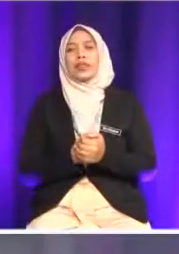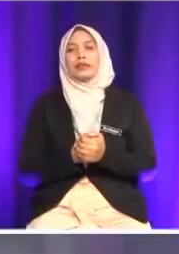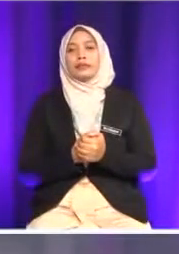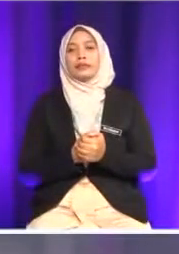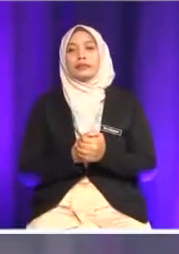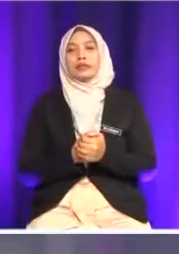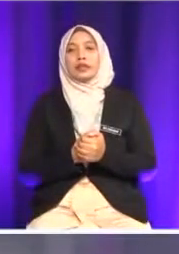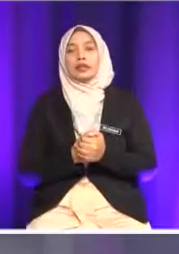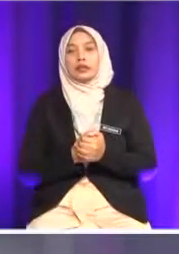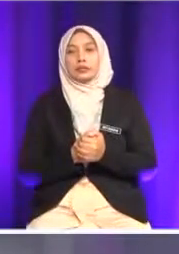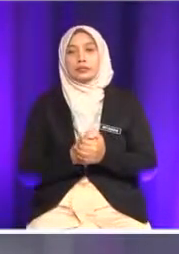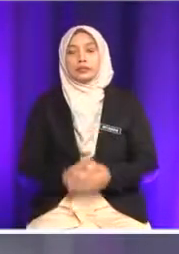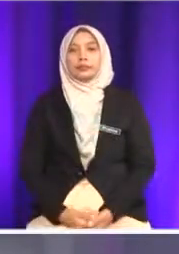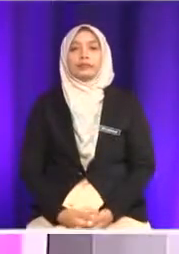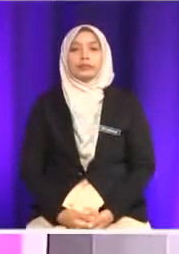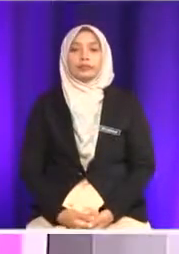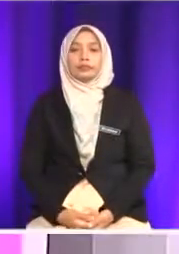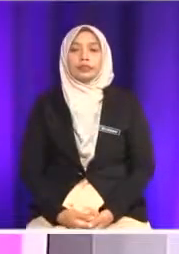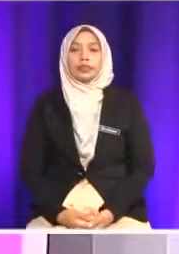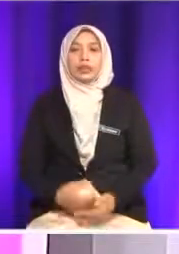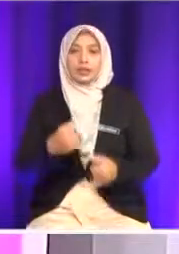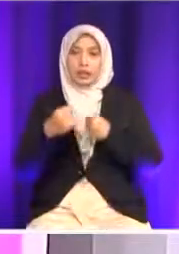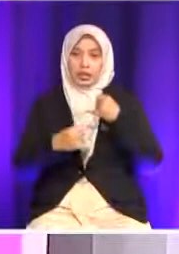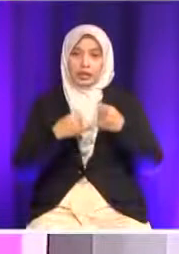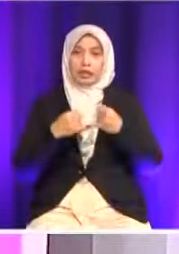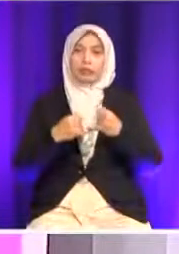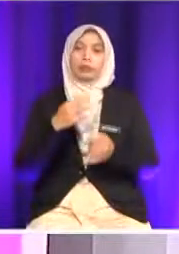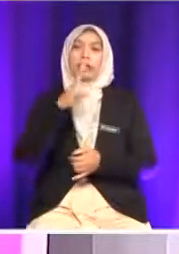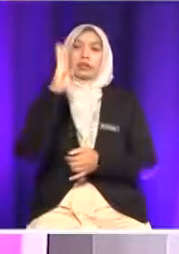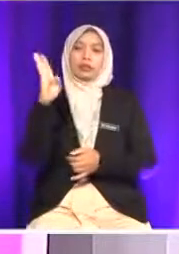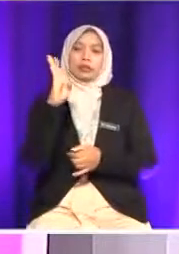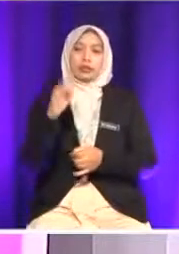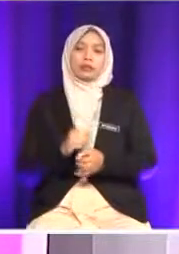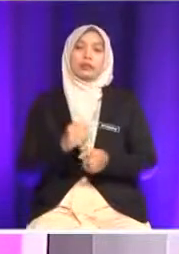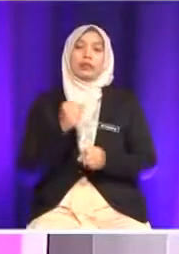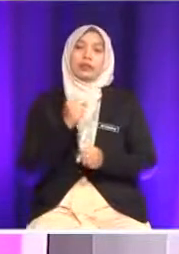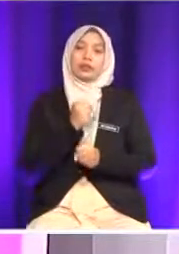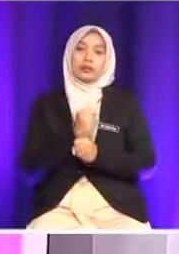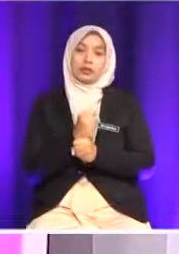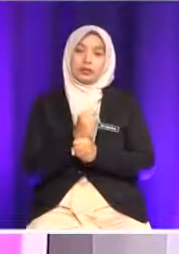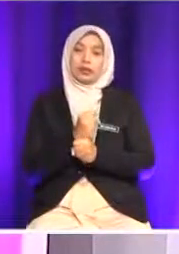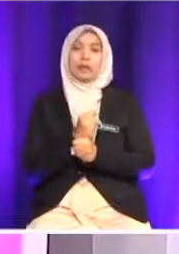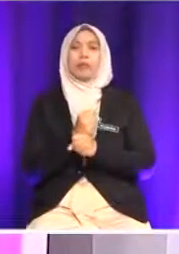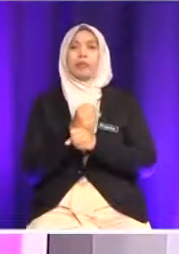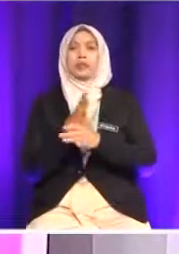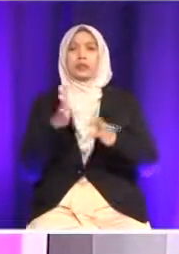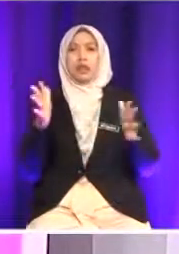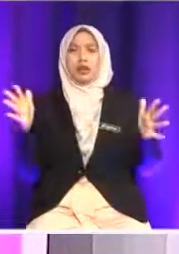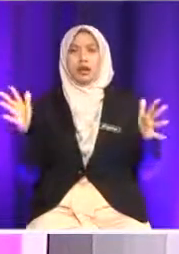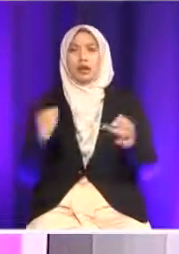adalah seperti itu padahal ini adalah sangat meluas oke yang sesuai dengan